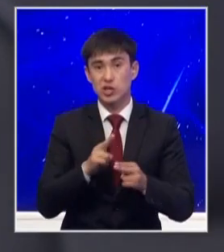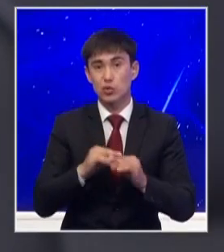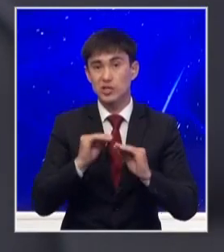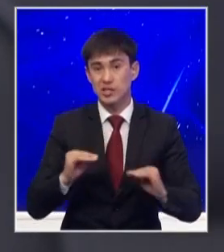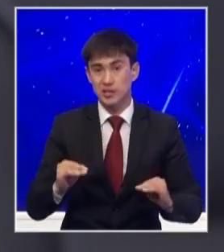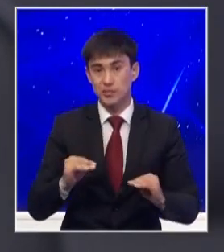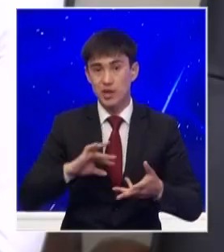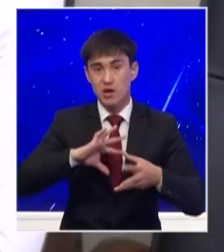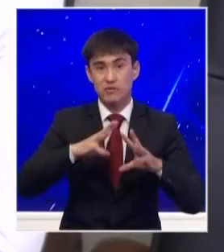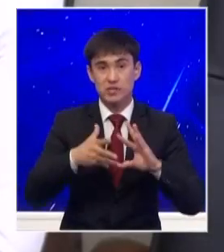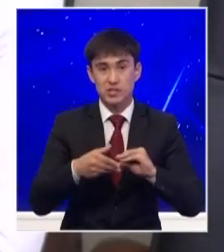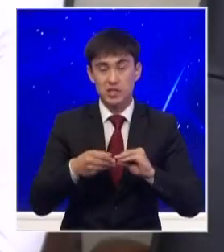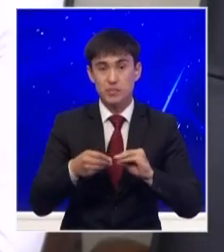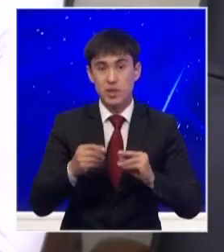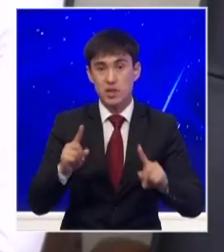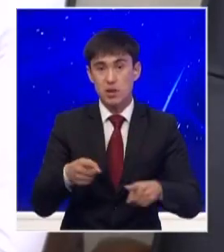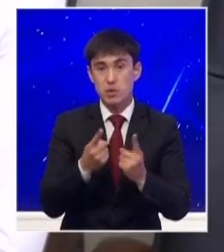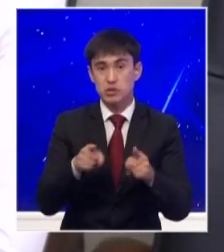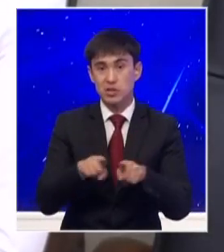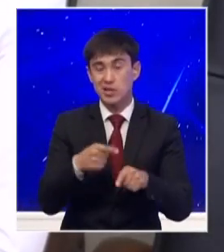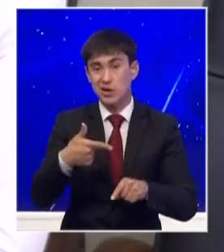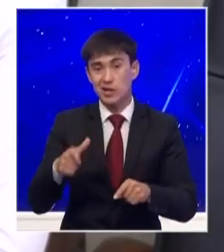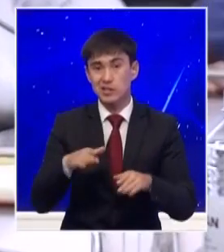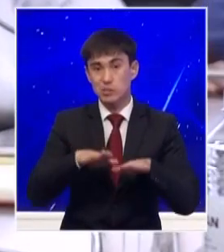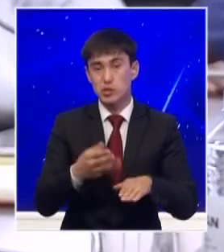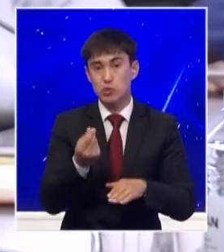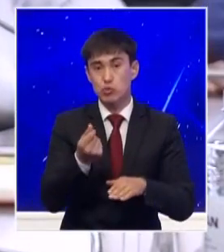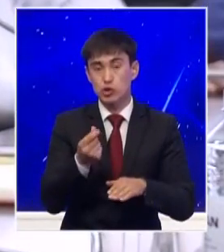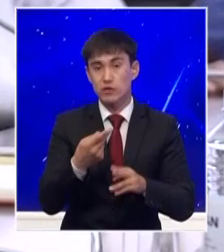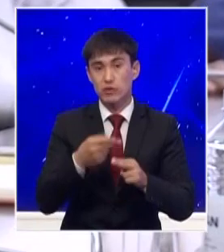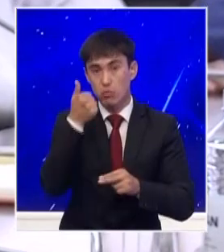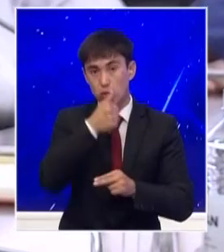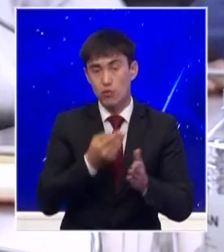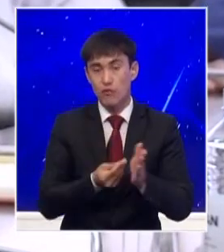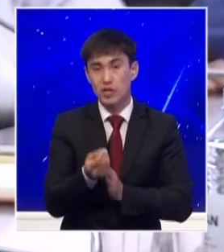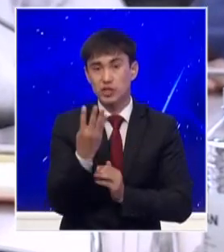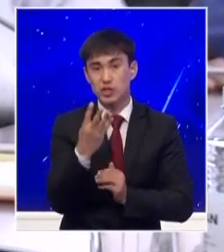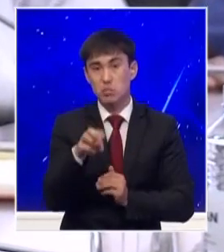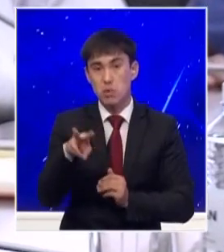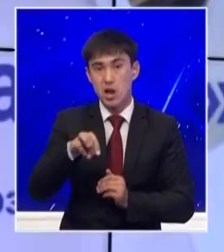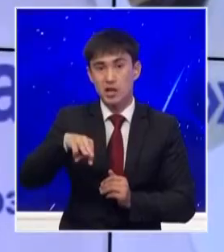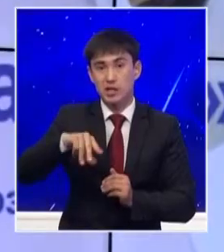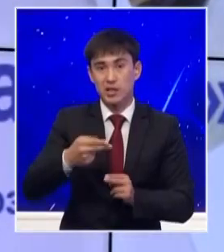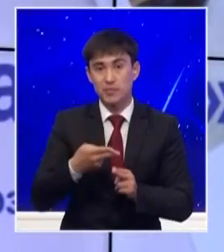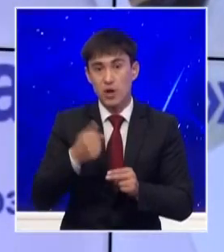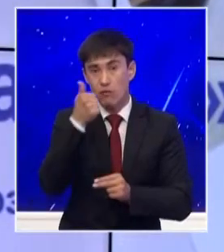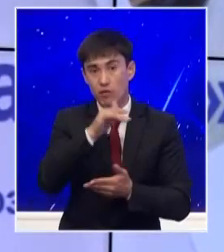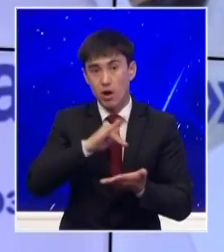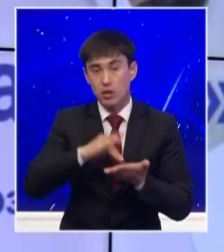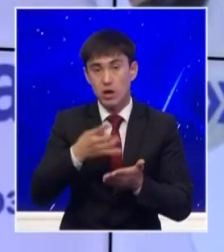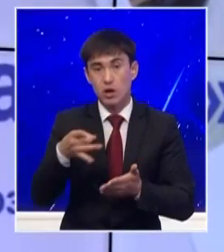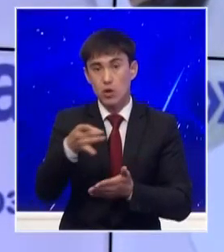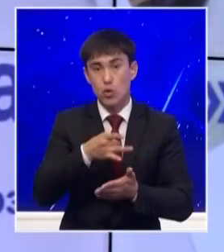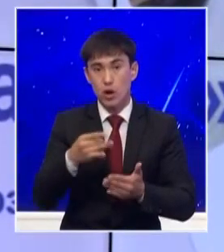которых дети. В целом на реабилитацию таких граждан из местного бюджета в текущем году выделено 4 миллиарда тенге. В городах